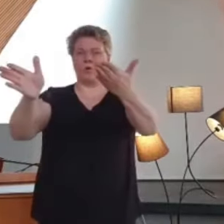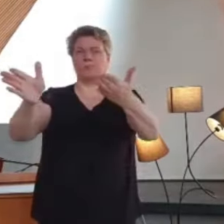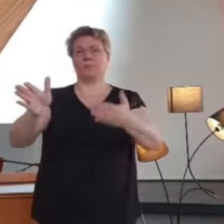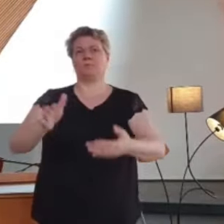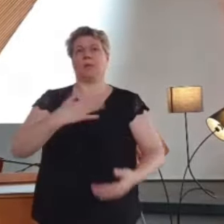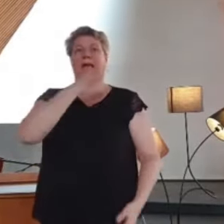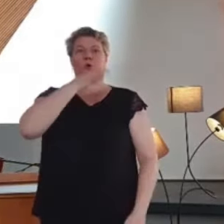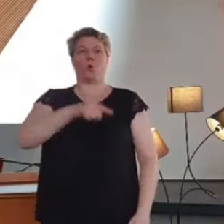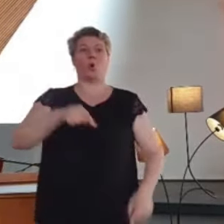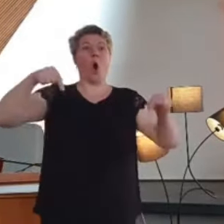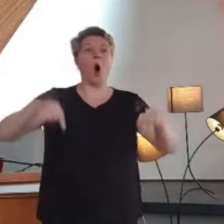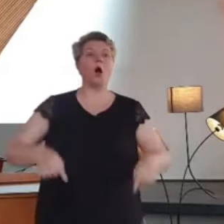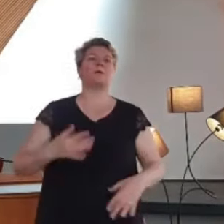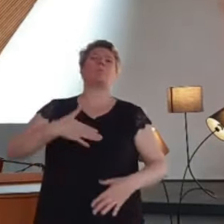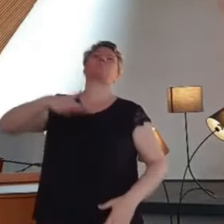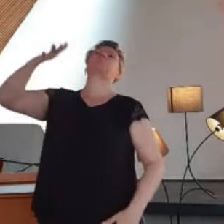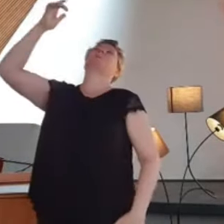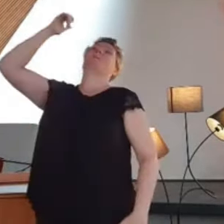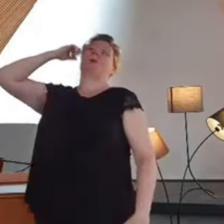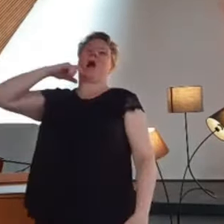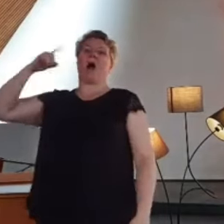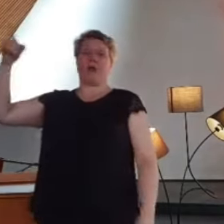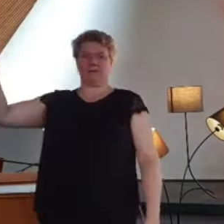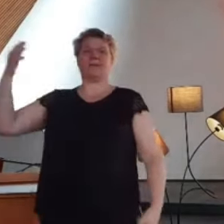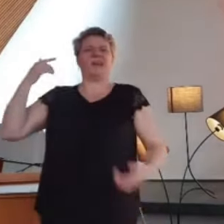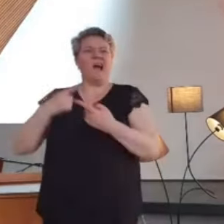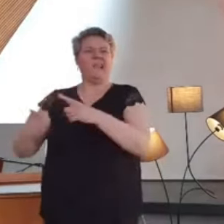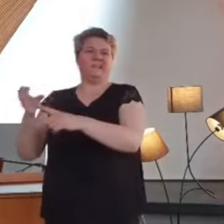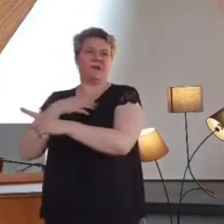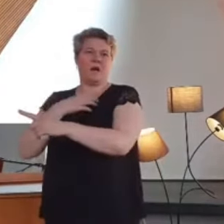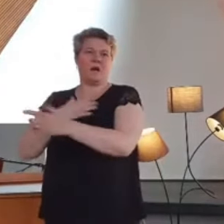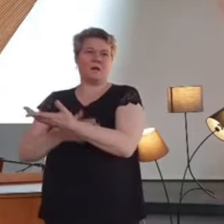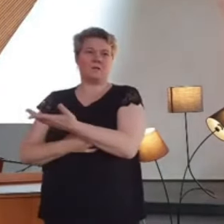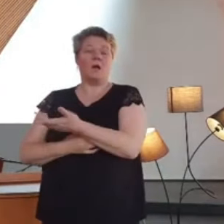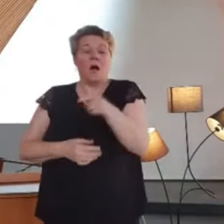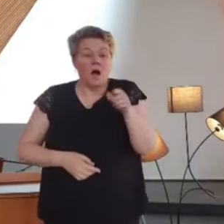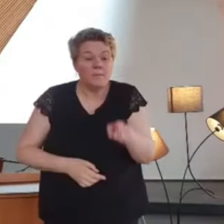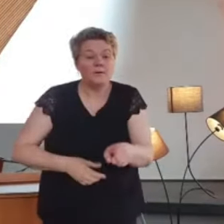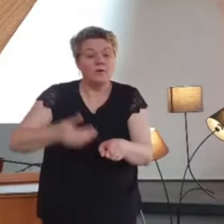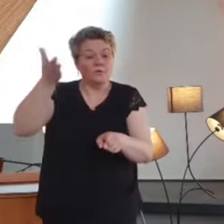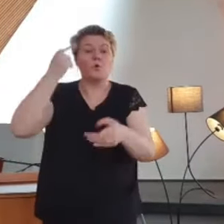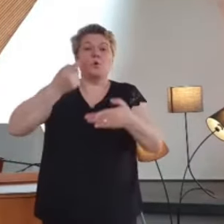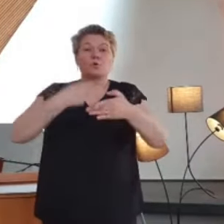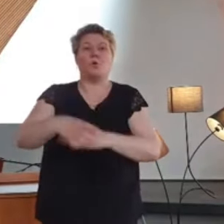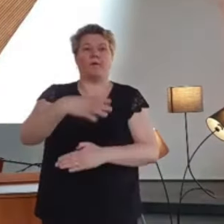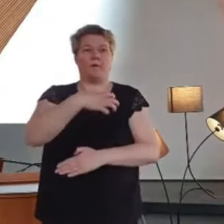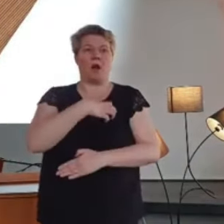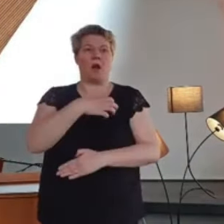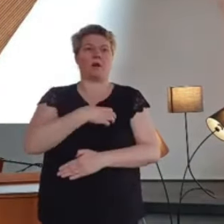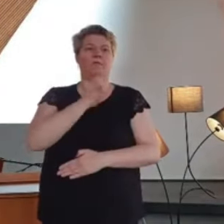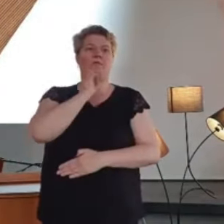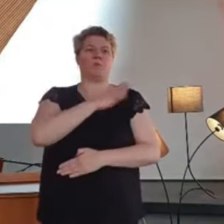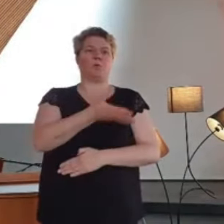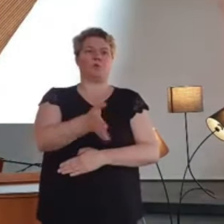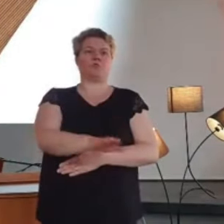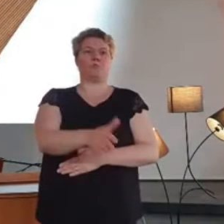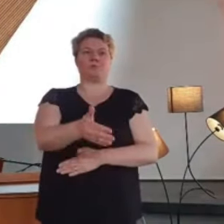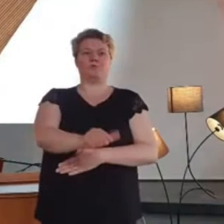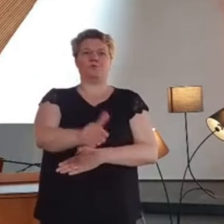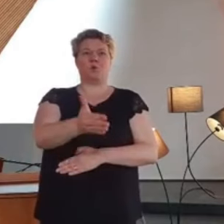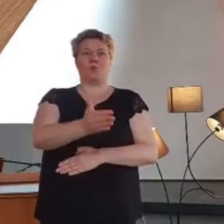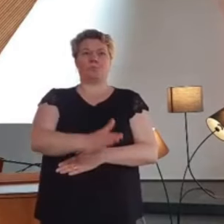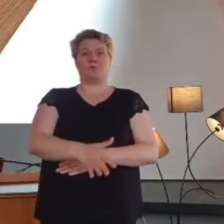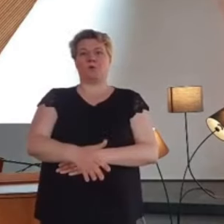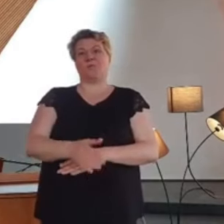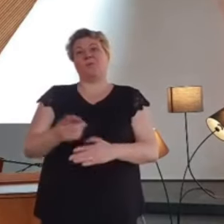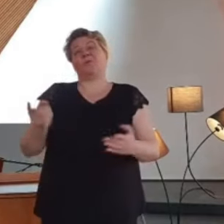aber sehr sicher viele Menschen mit Krankheiten und Behinderungen noch mal früher gestorben sind. Und wir wissen natürlich auch